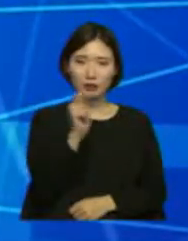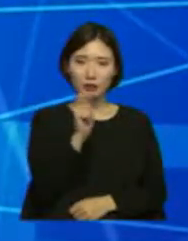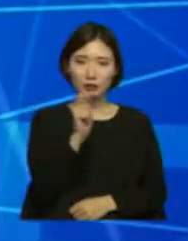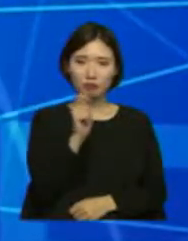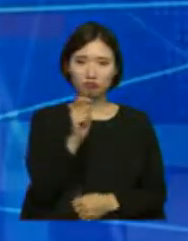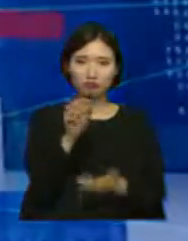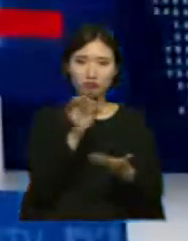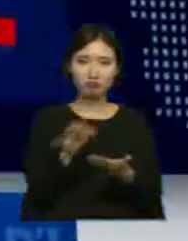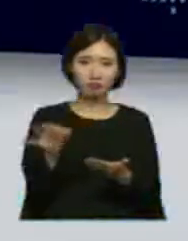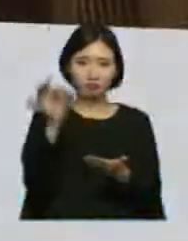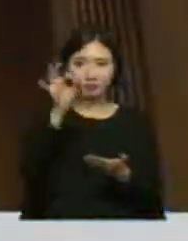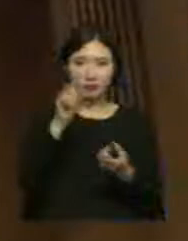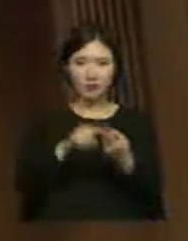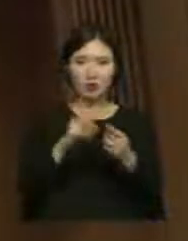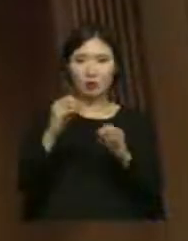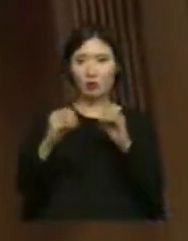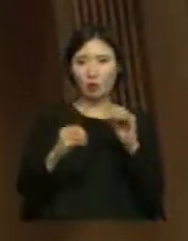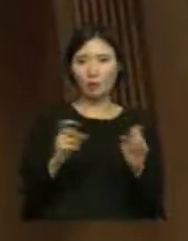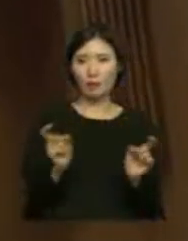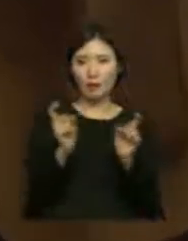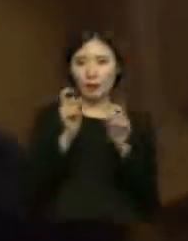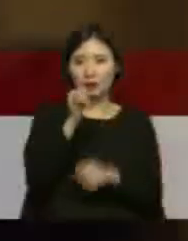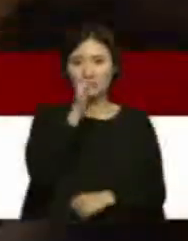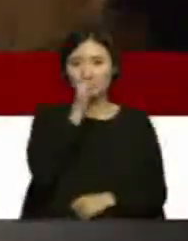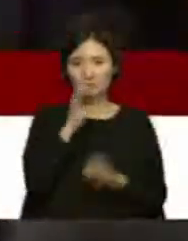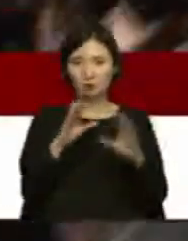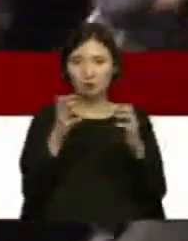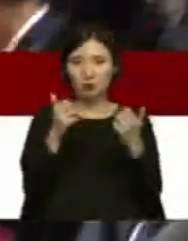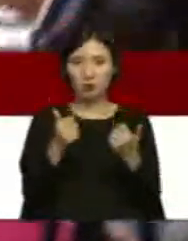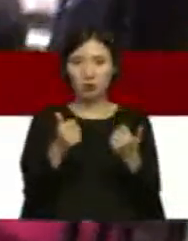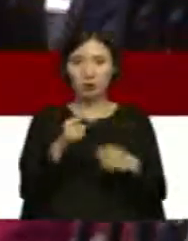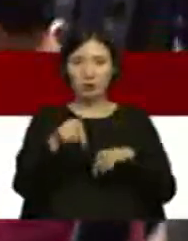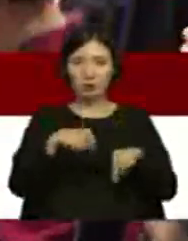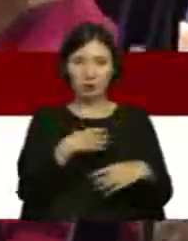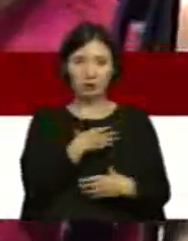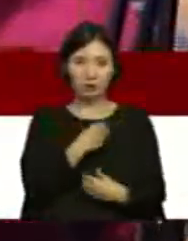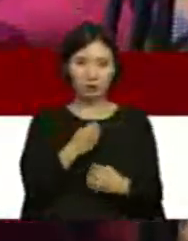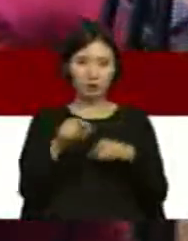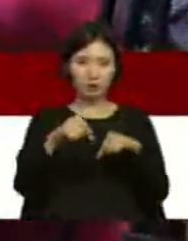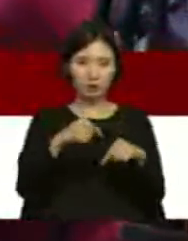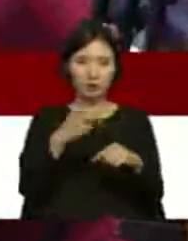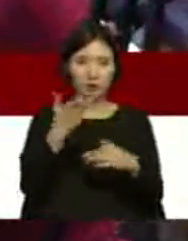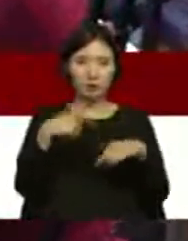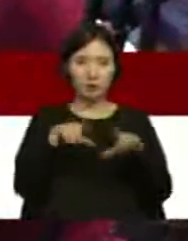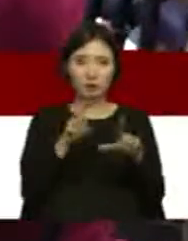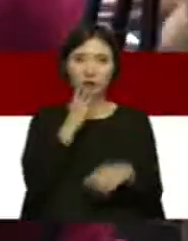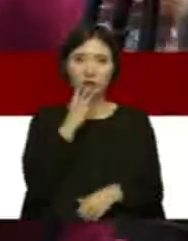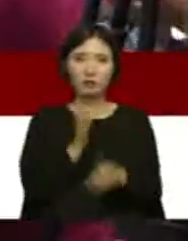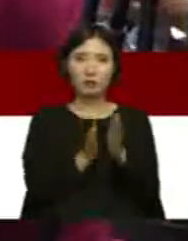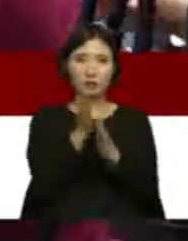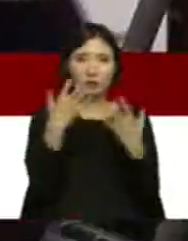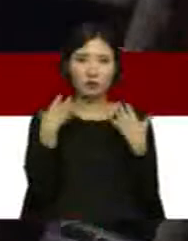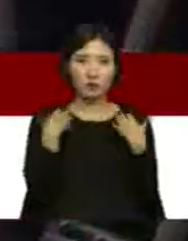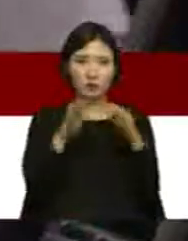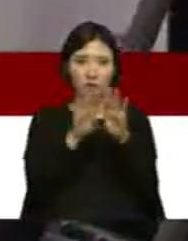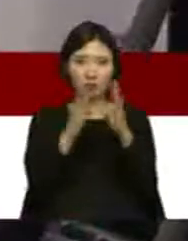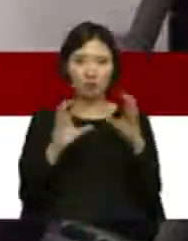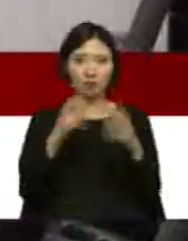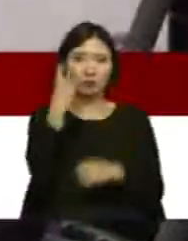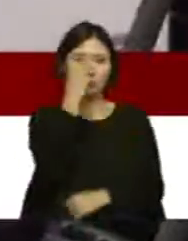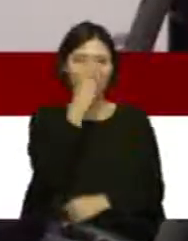대한 공방이 오갔습니다. 국회 행정안전위 주관으로 18일 서울시청에서 열린